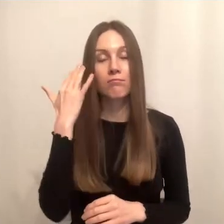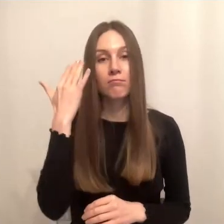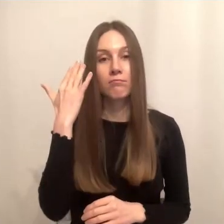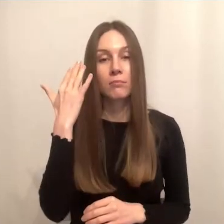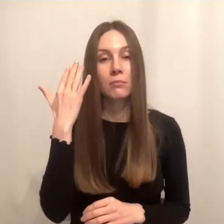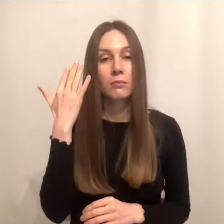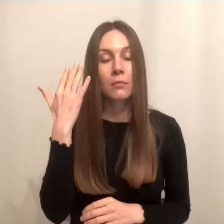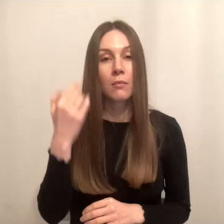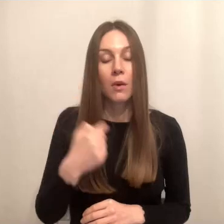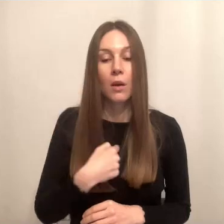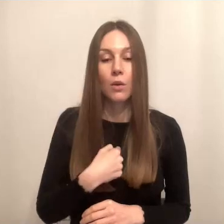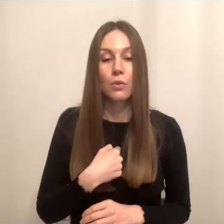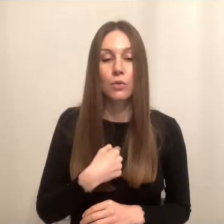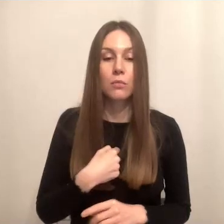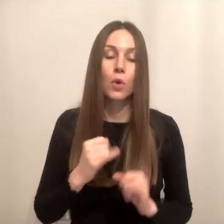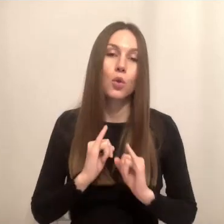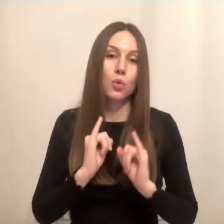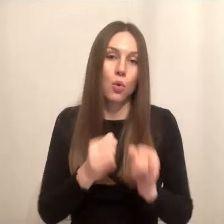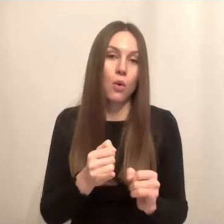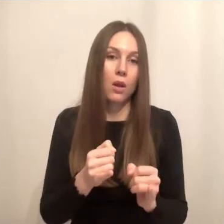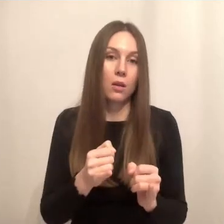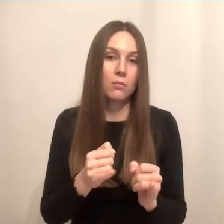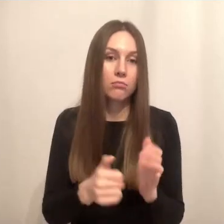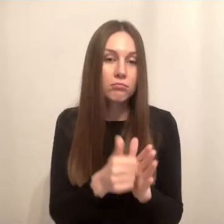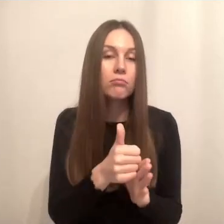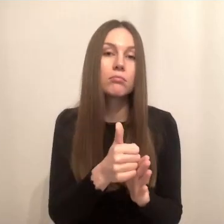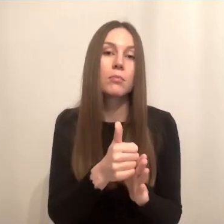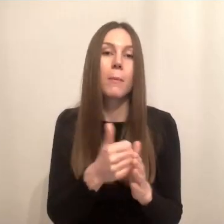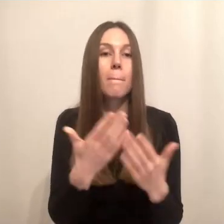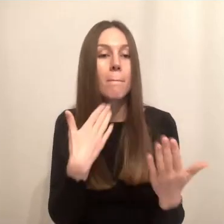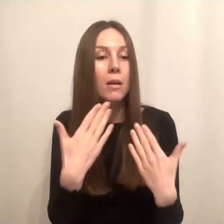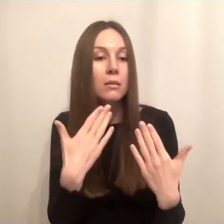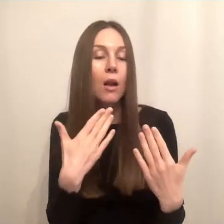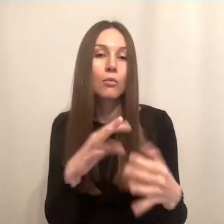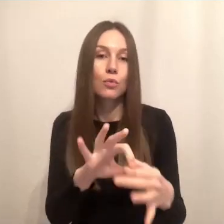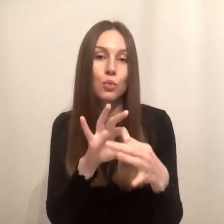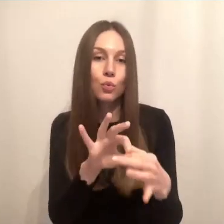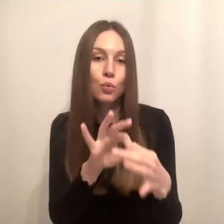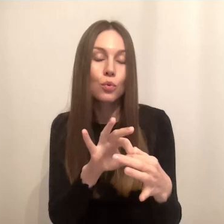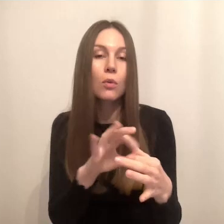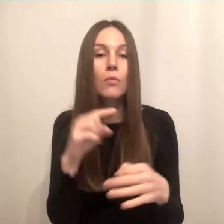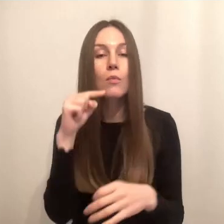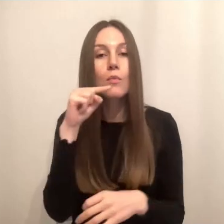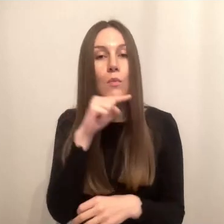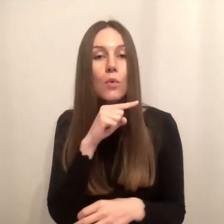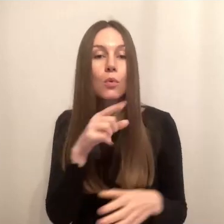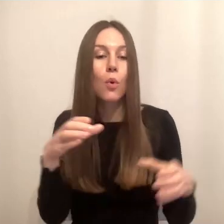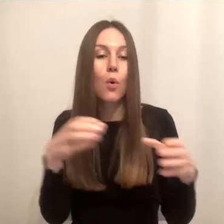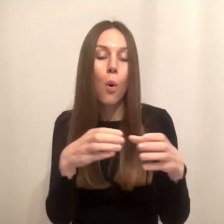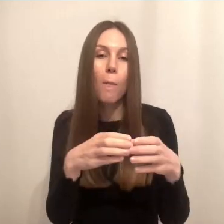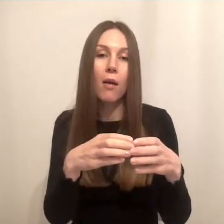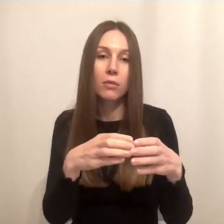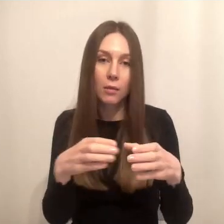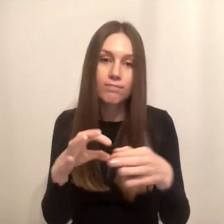žmogus, kuris yra tolerantiškas, bendraujantis, bendradarbiaujantis ir mokantis komandą apvienyti. Jeigu